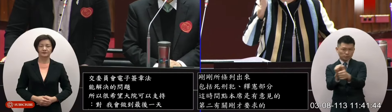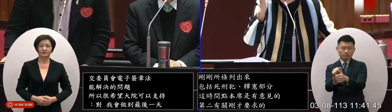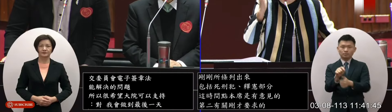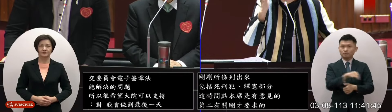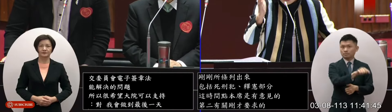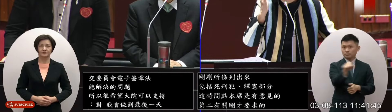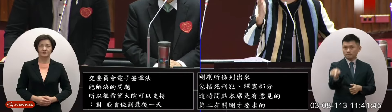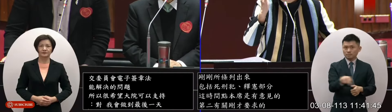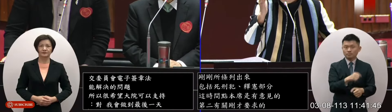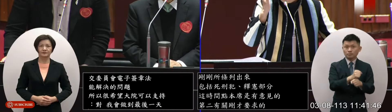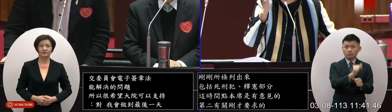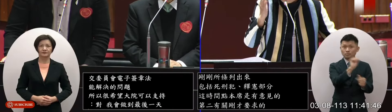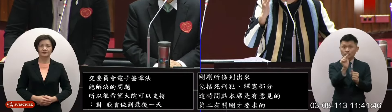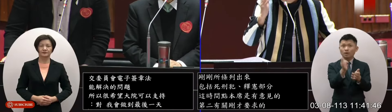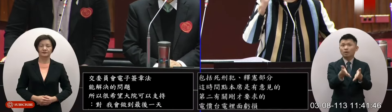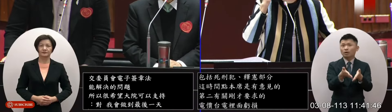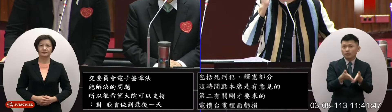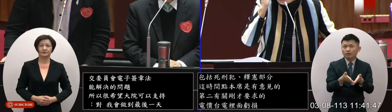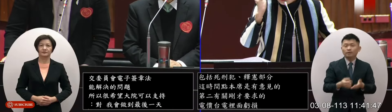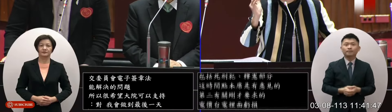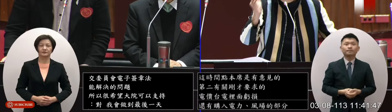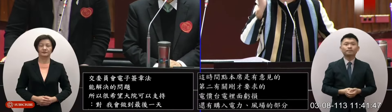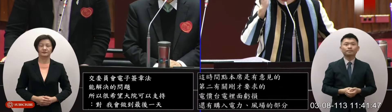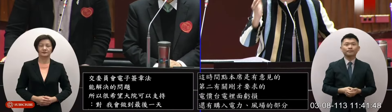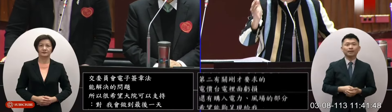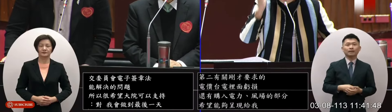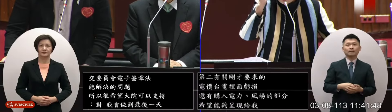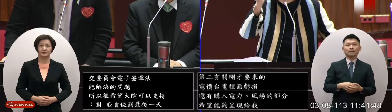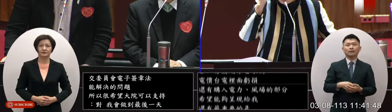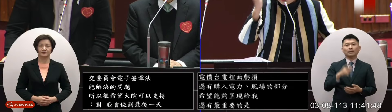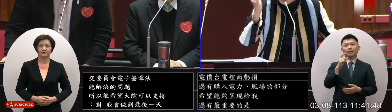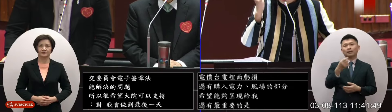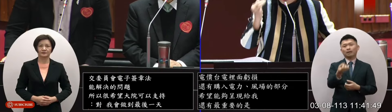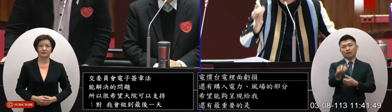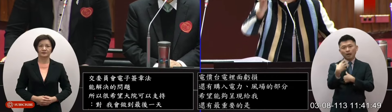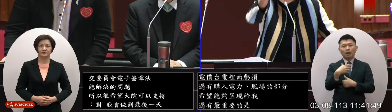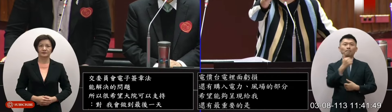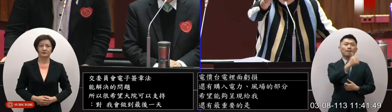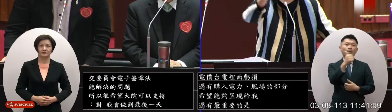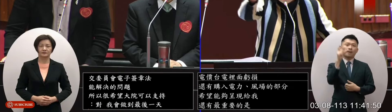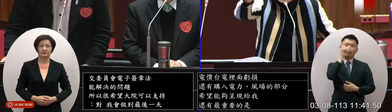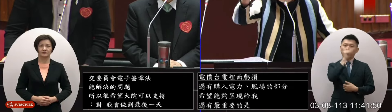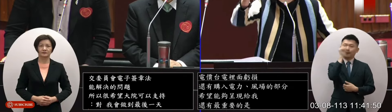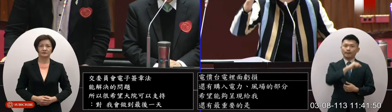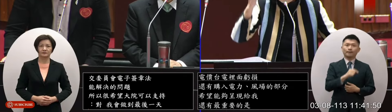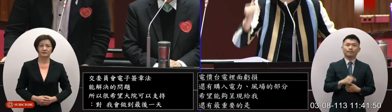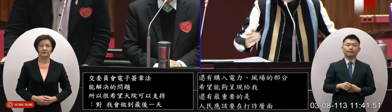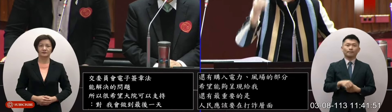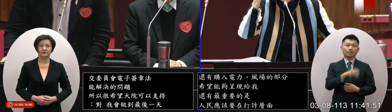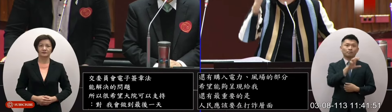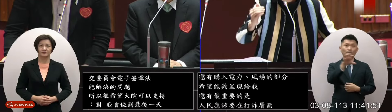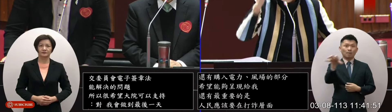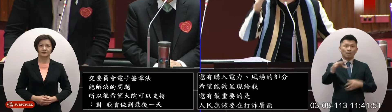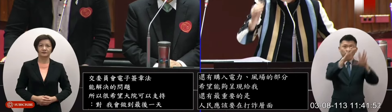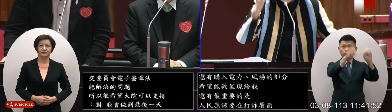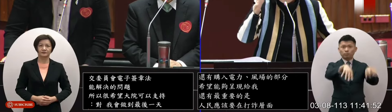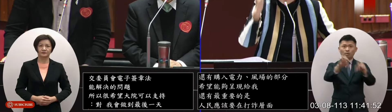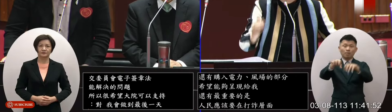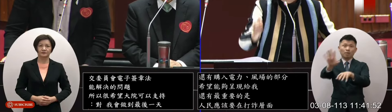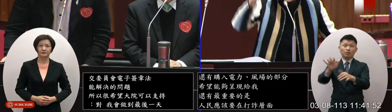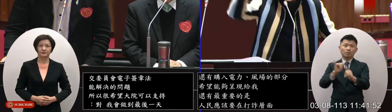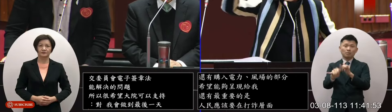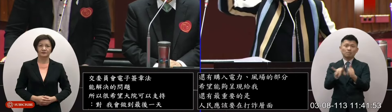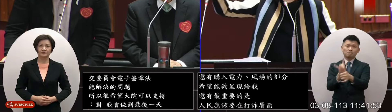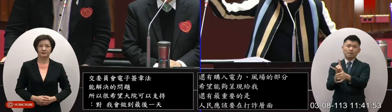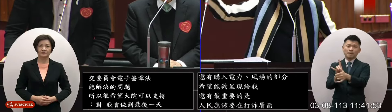中应该做好的这样的一个工作，不要一天到晚都告诉我做了有多好多好。你说很多地方已经下架了，但是人民的